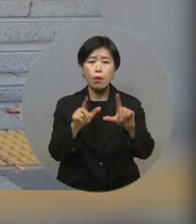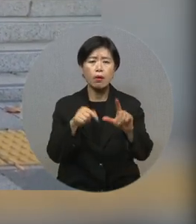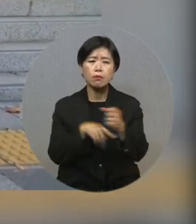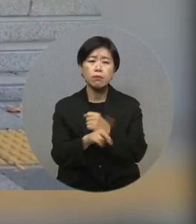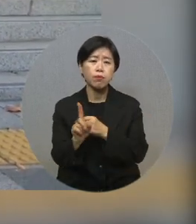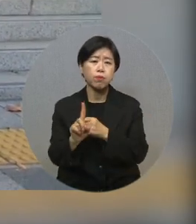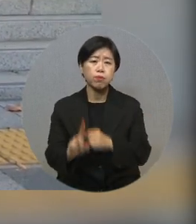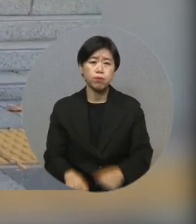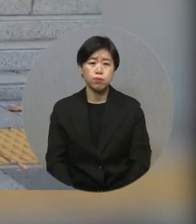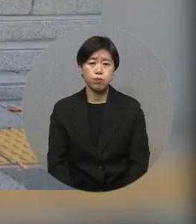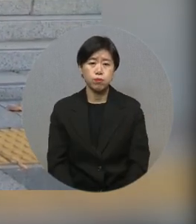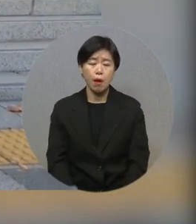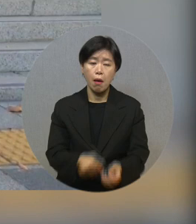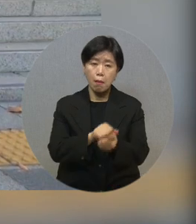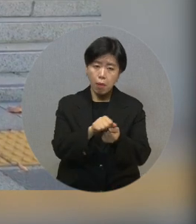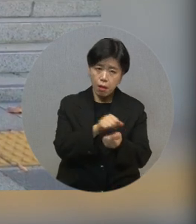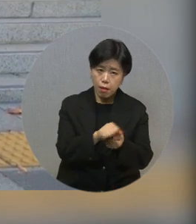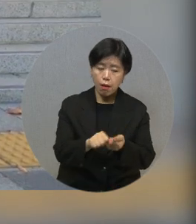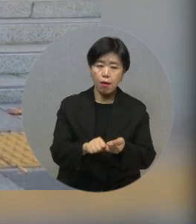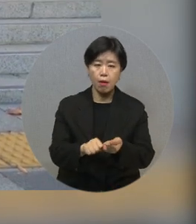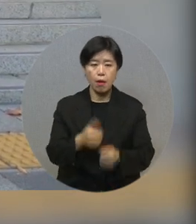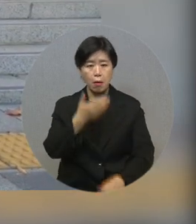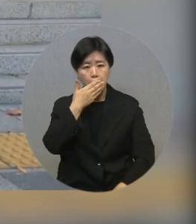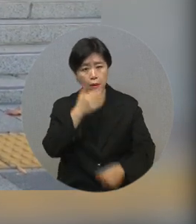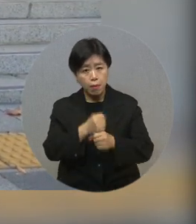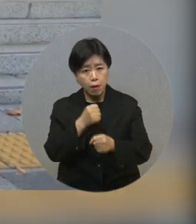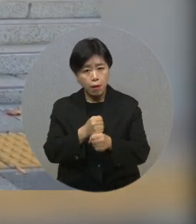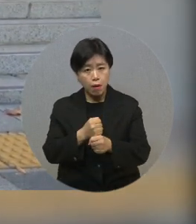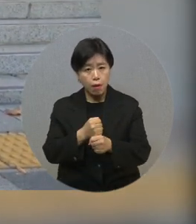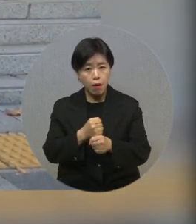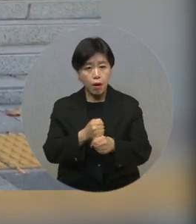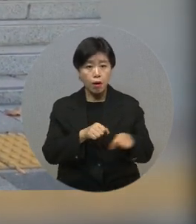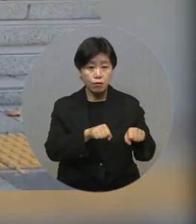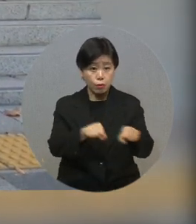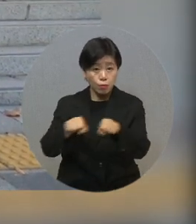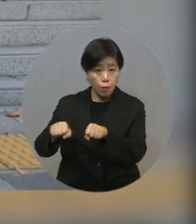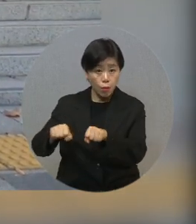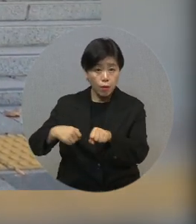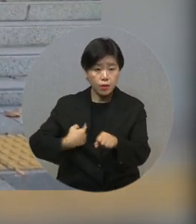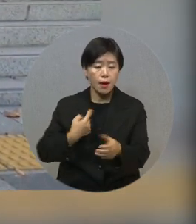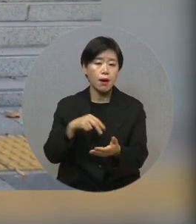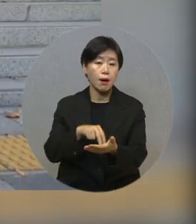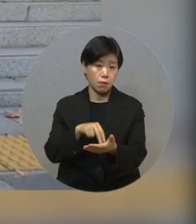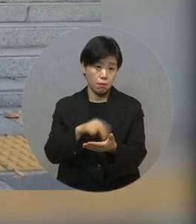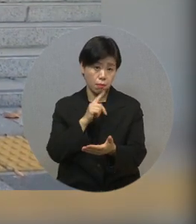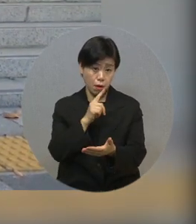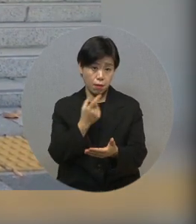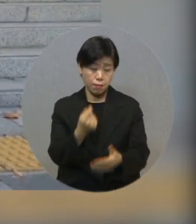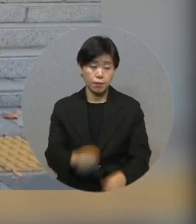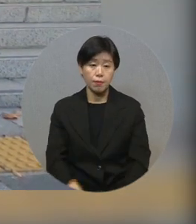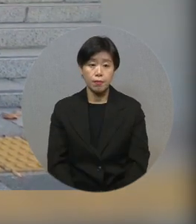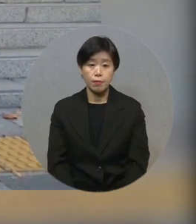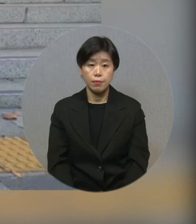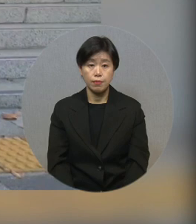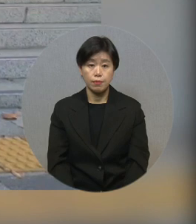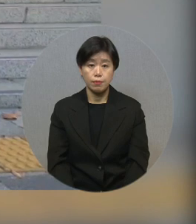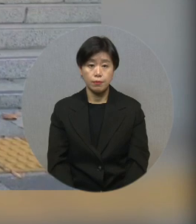장애인 빨래하고 양천 장애인 자립생활센터 홍진 활동가님 오셨습니다. 예, 뜨거운 박수 부탁드립니다.